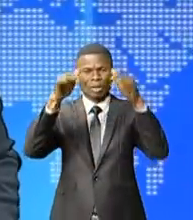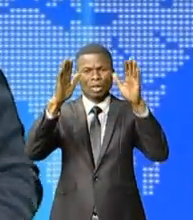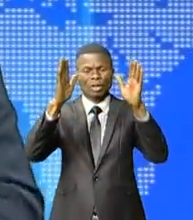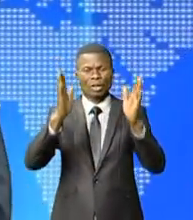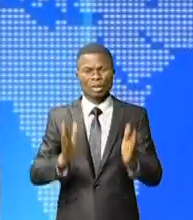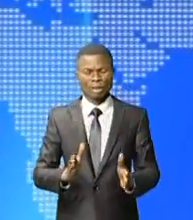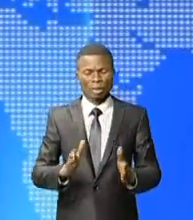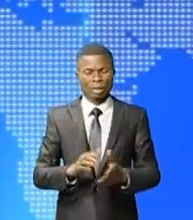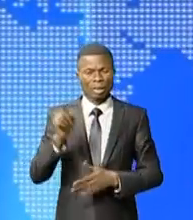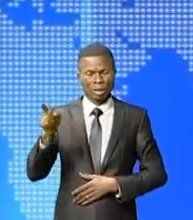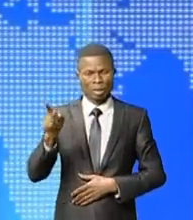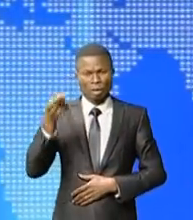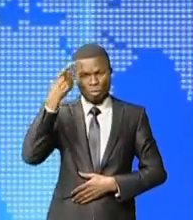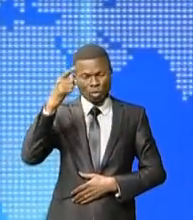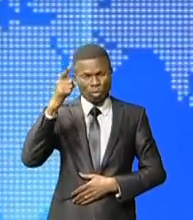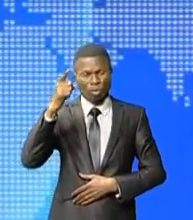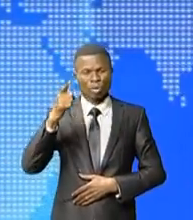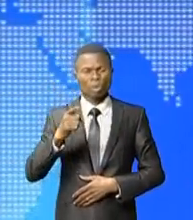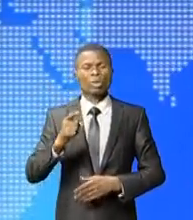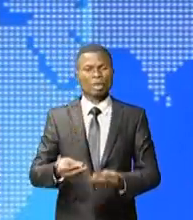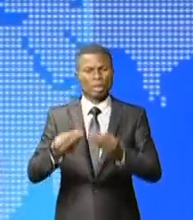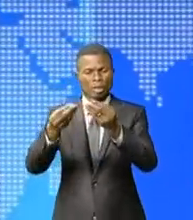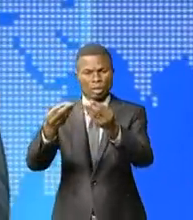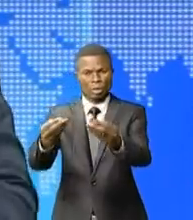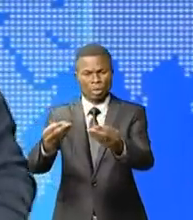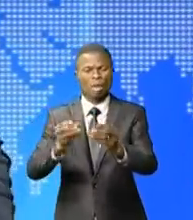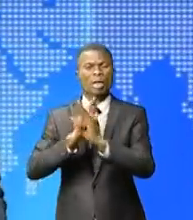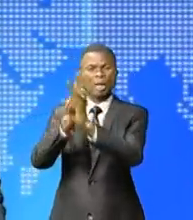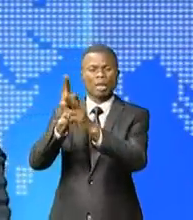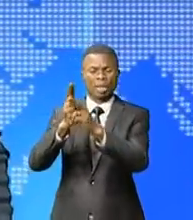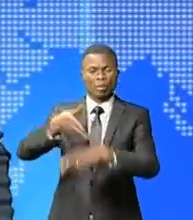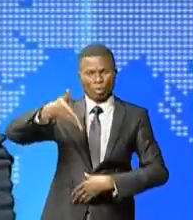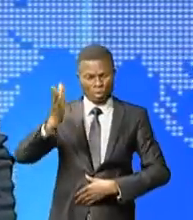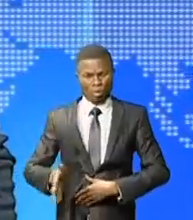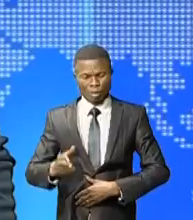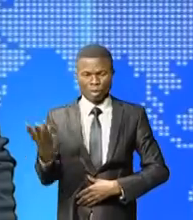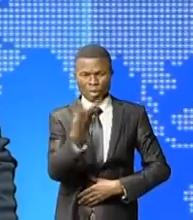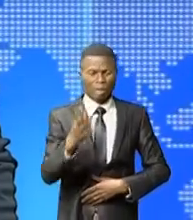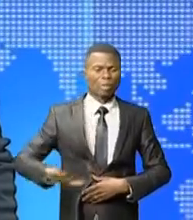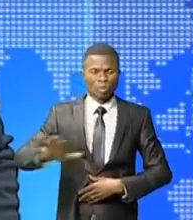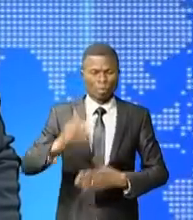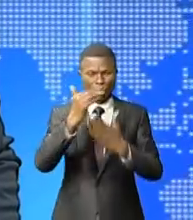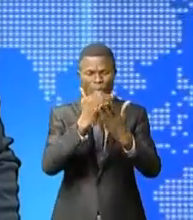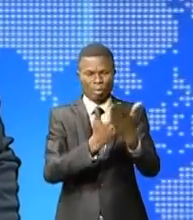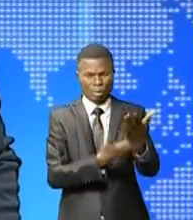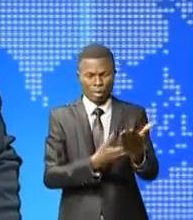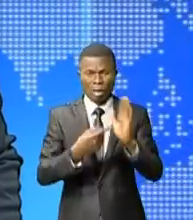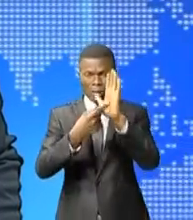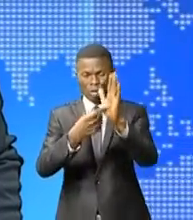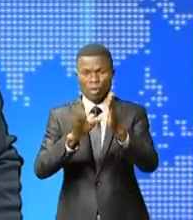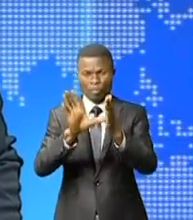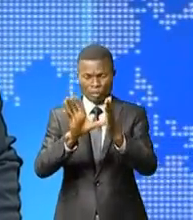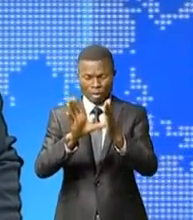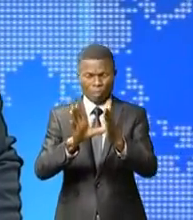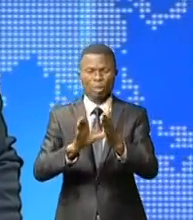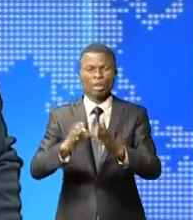étrangères, Christophe Lutundula, pour la remise du rapport des experts dans ces trois pays concernés. Nous vous proposons l'étape